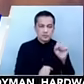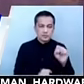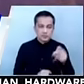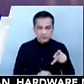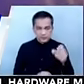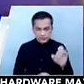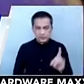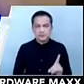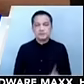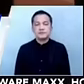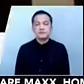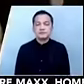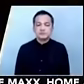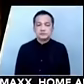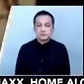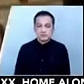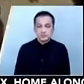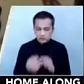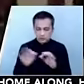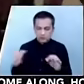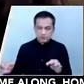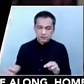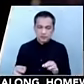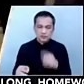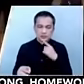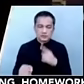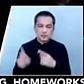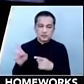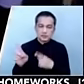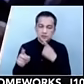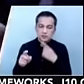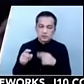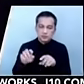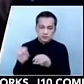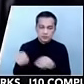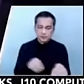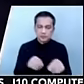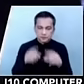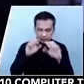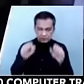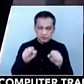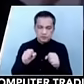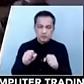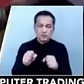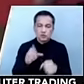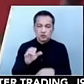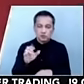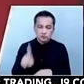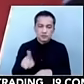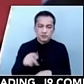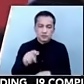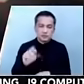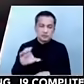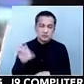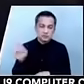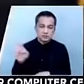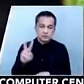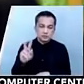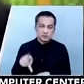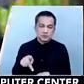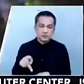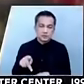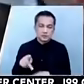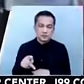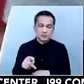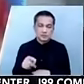isang statement naman, sinabi ng AFP na isinilalim sa Presidential Security Command o PSC ang Vice Presidential Security